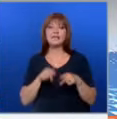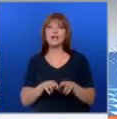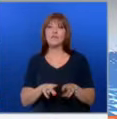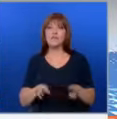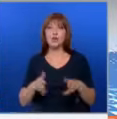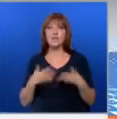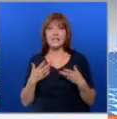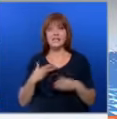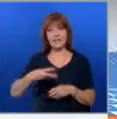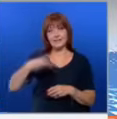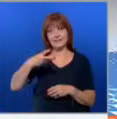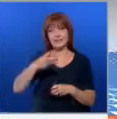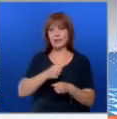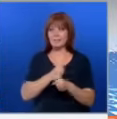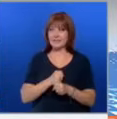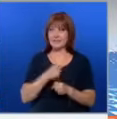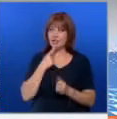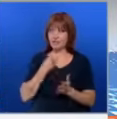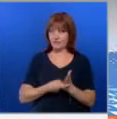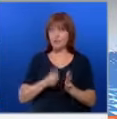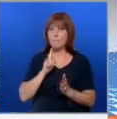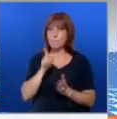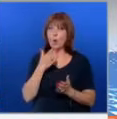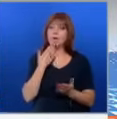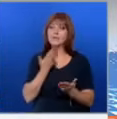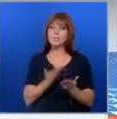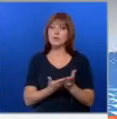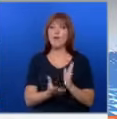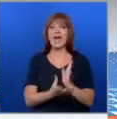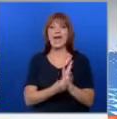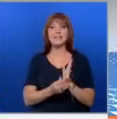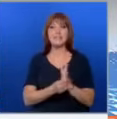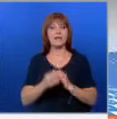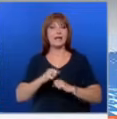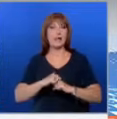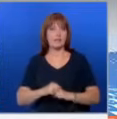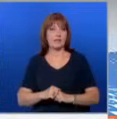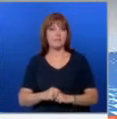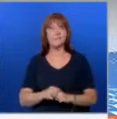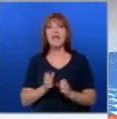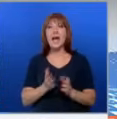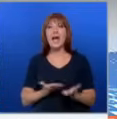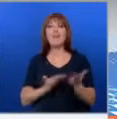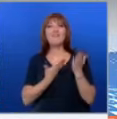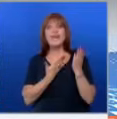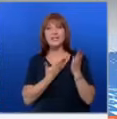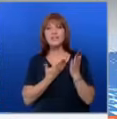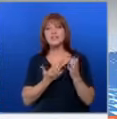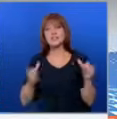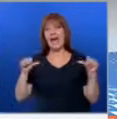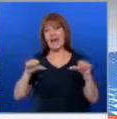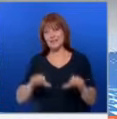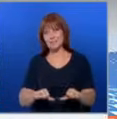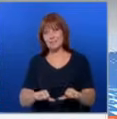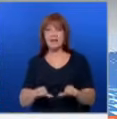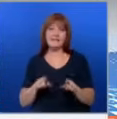народ, искат третия мандат и твърдят, че могат да предложат експертен кабинет. Парламентарната група на величие се разпадна,